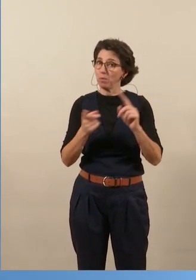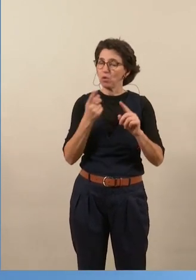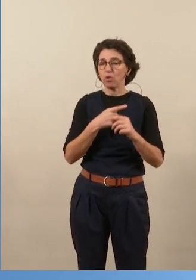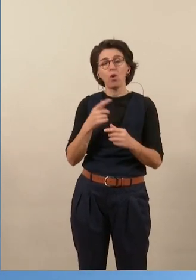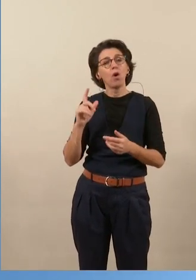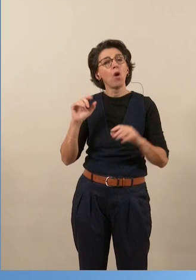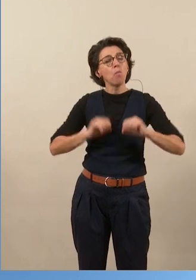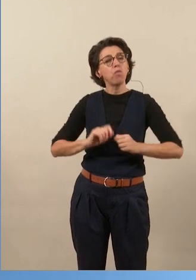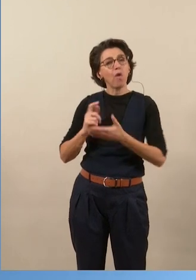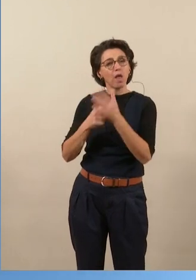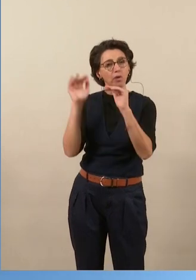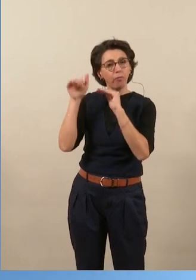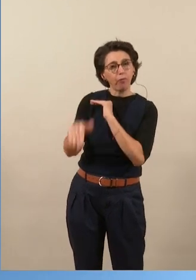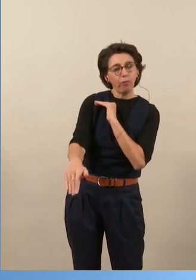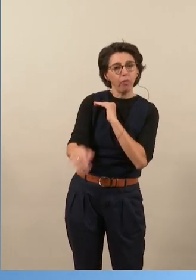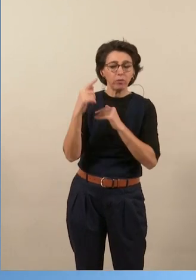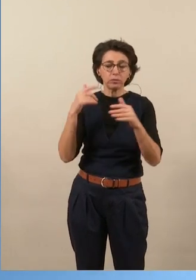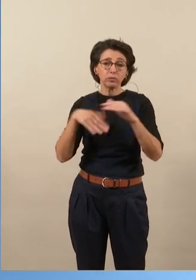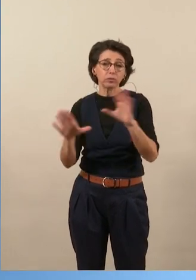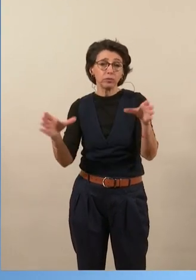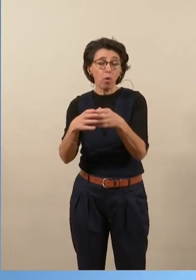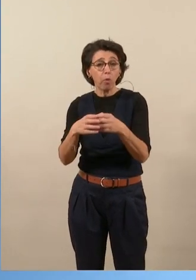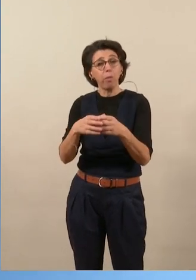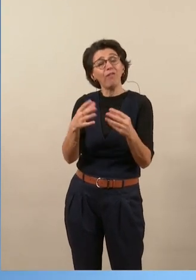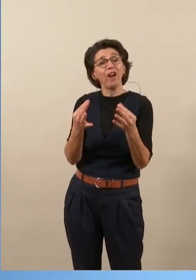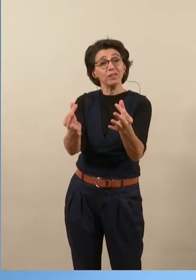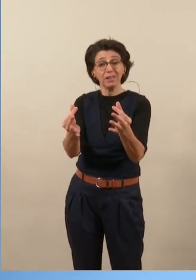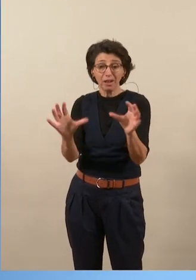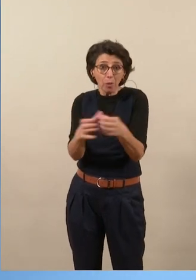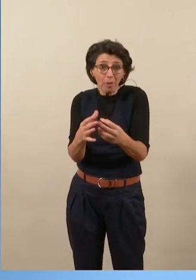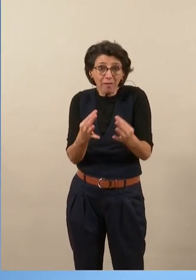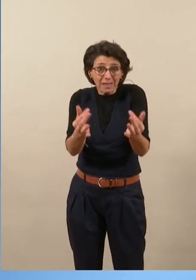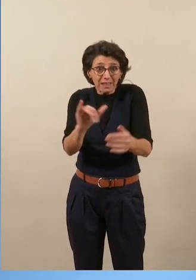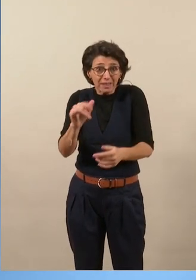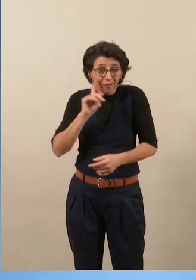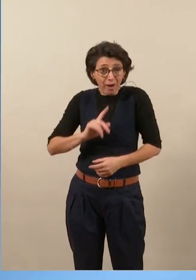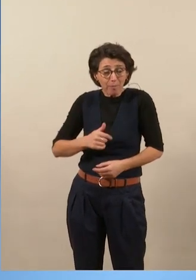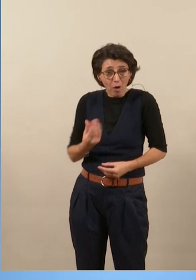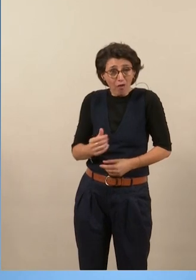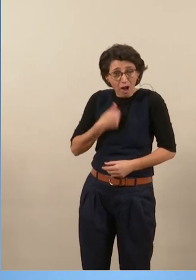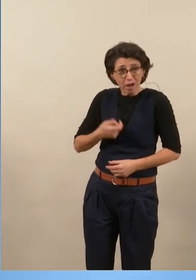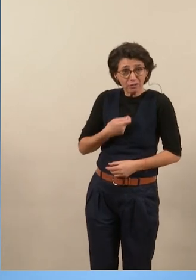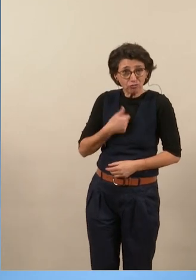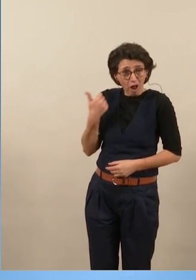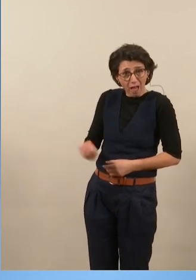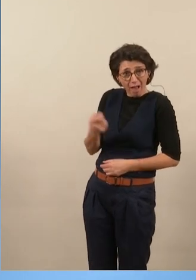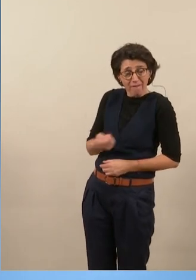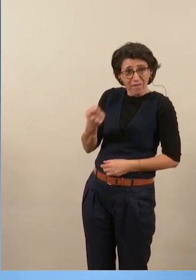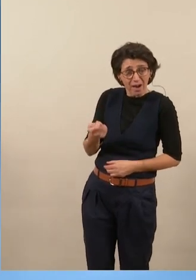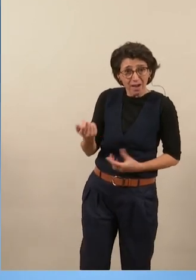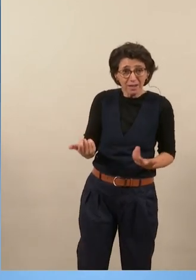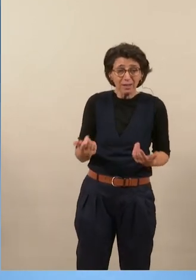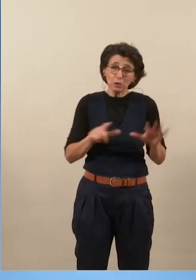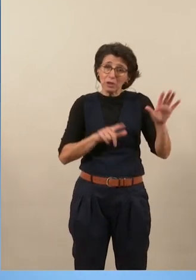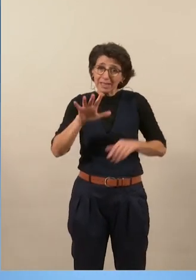et plus fragil sont précisément souvent des femmes seules avec des enfants à 75 % avec des petits salaires ou pas